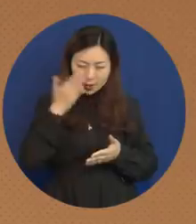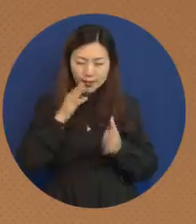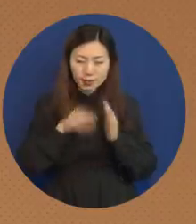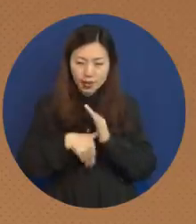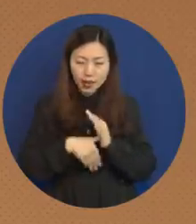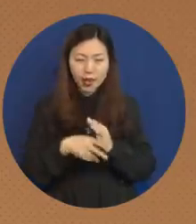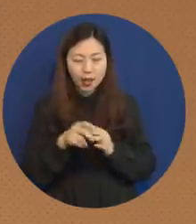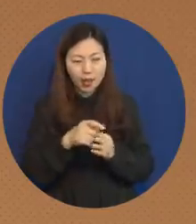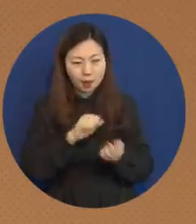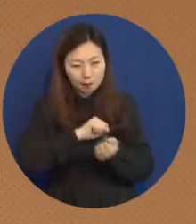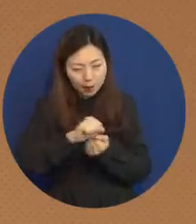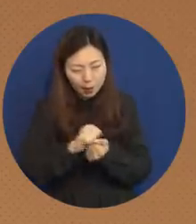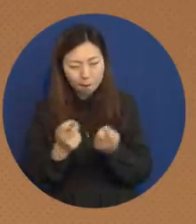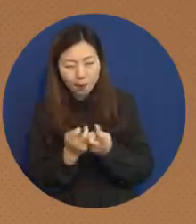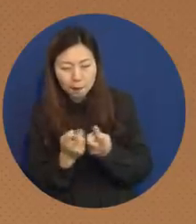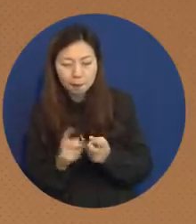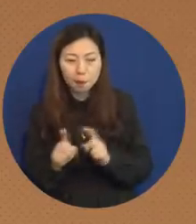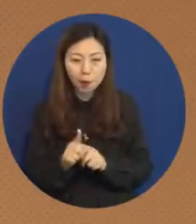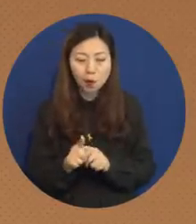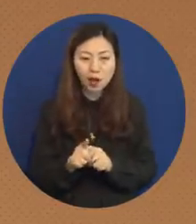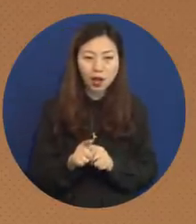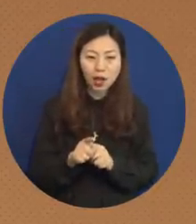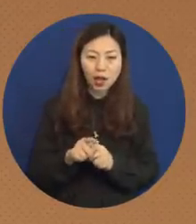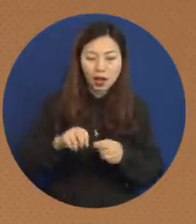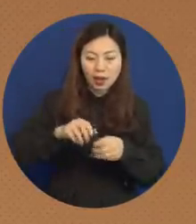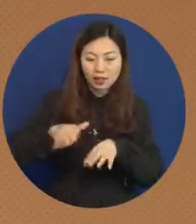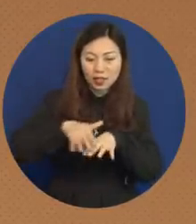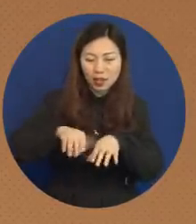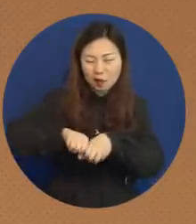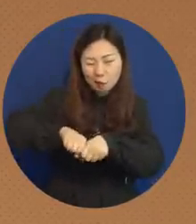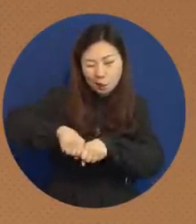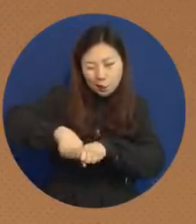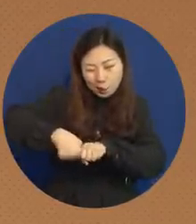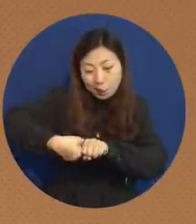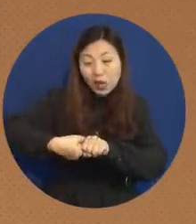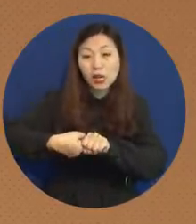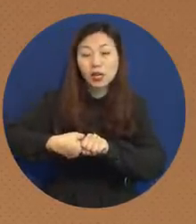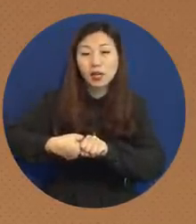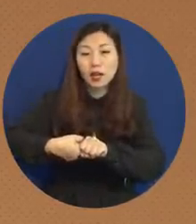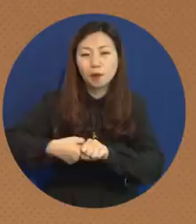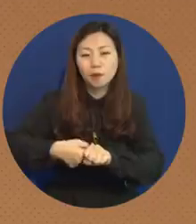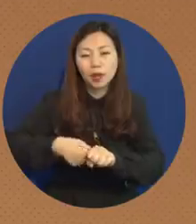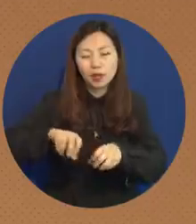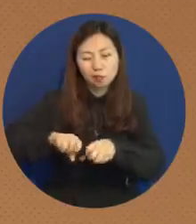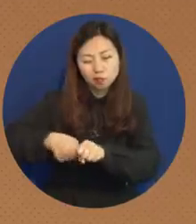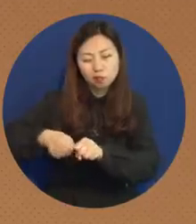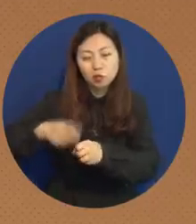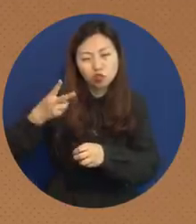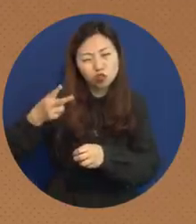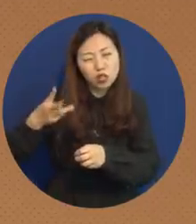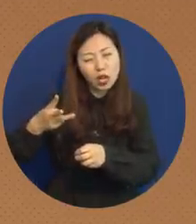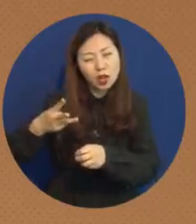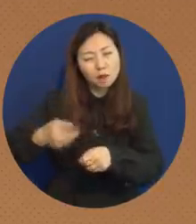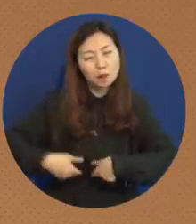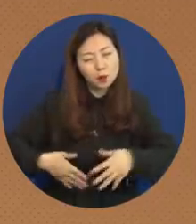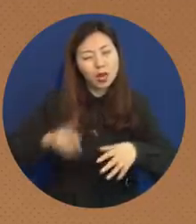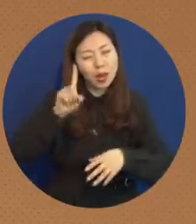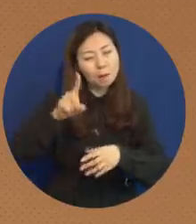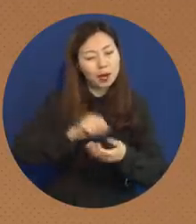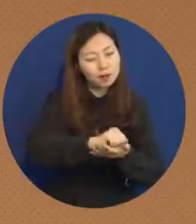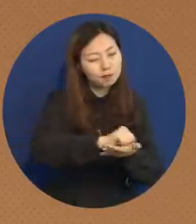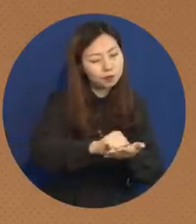닦으면 된다. 요 걸레를 한번 빨아와 가지고, 요거 두 번, 세번안 빨라가고, 한 번만에